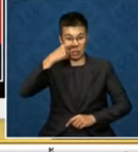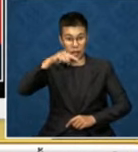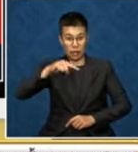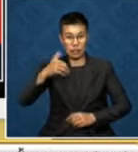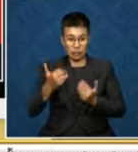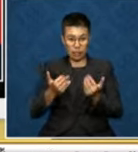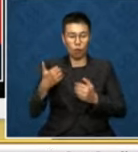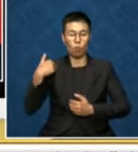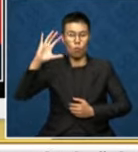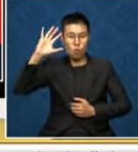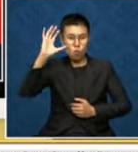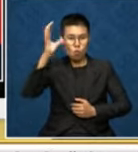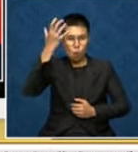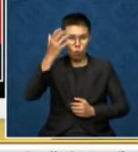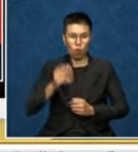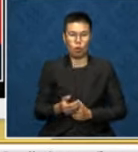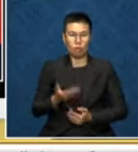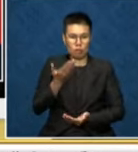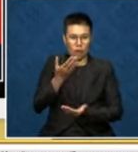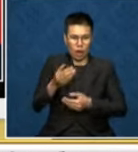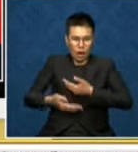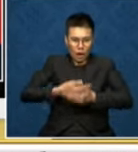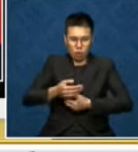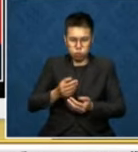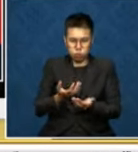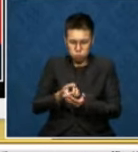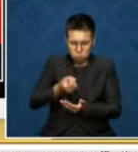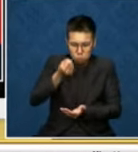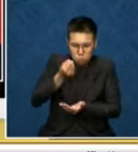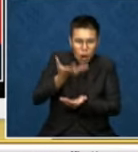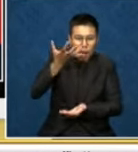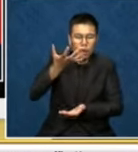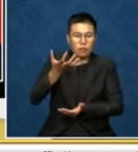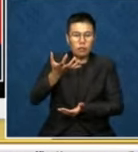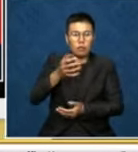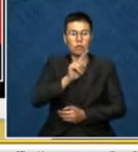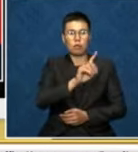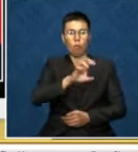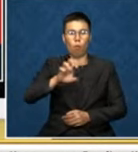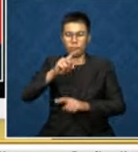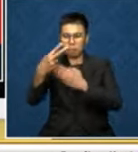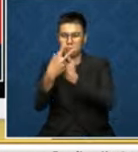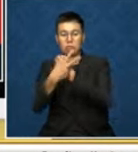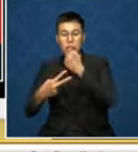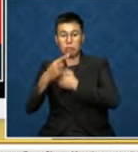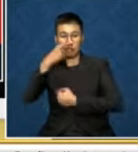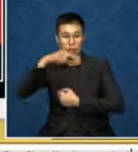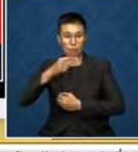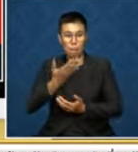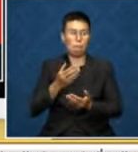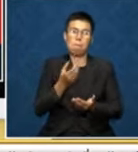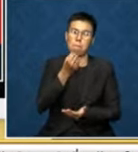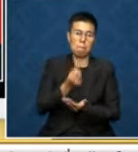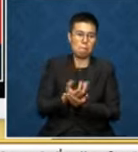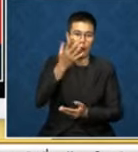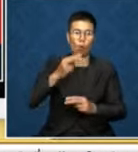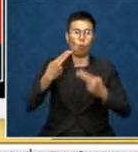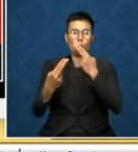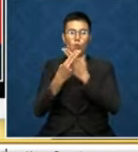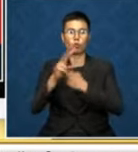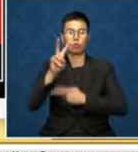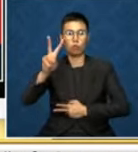โลกพุ่งกระฉูดถึง150เหรียญสหรัฐจริงราคาขายปลีกน้ำมันในไทยจะแพงขึ้นอีกเกือบ2เท่าตัวในราคาปัจ